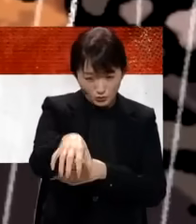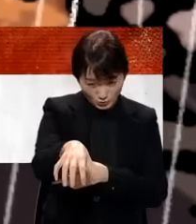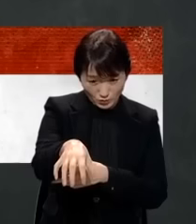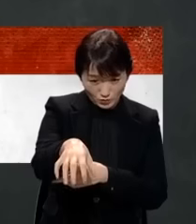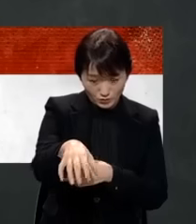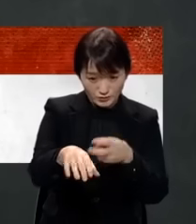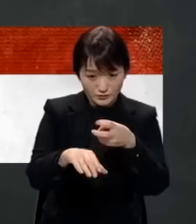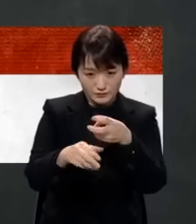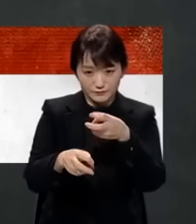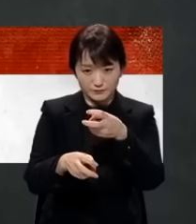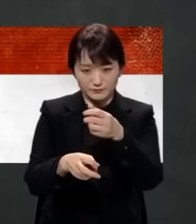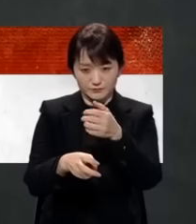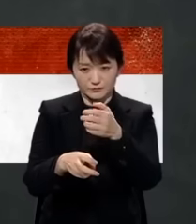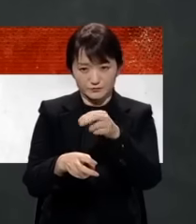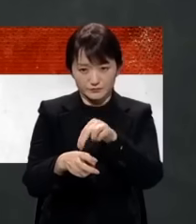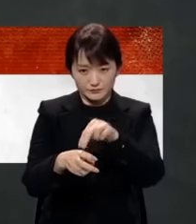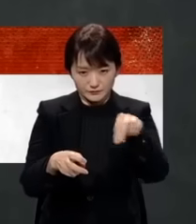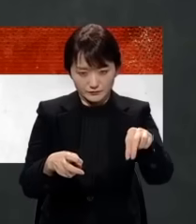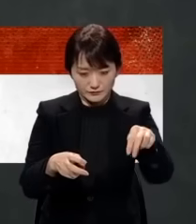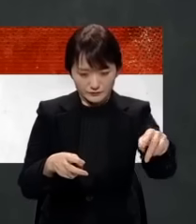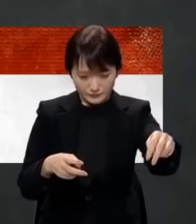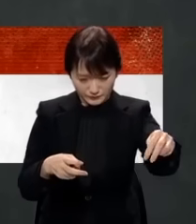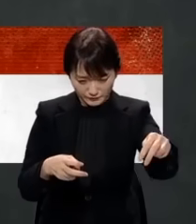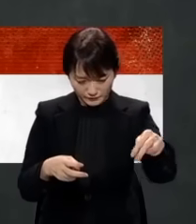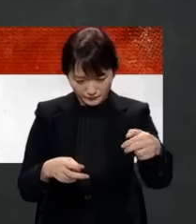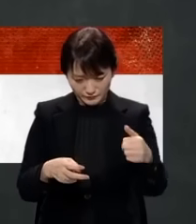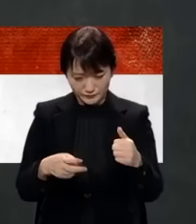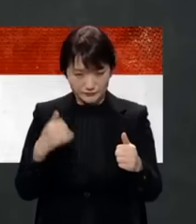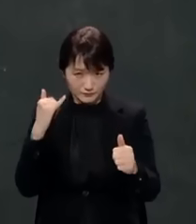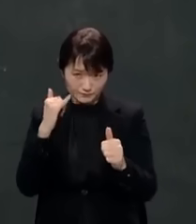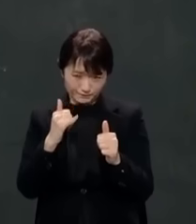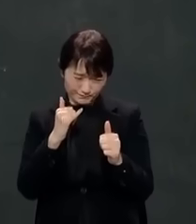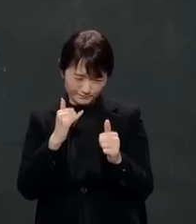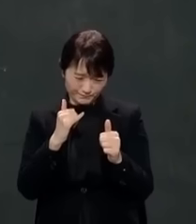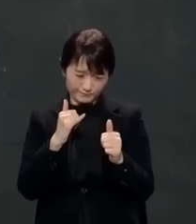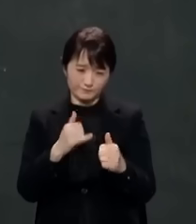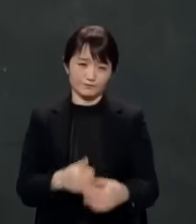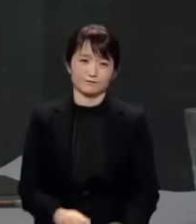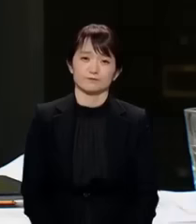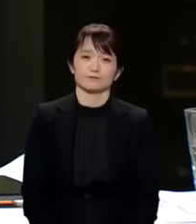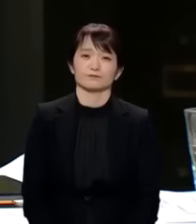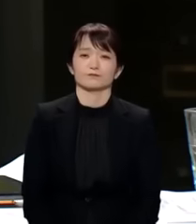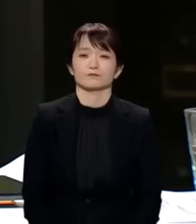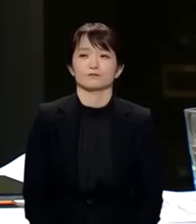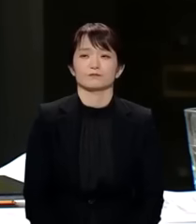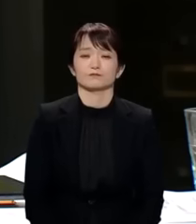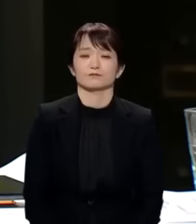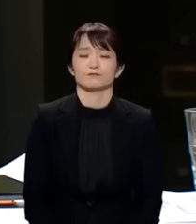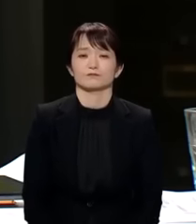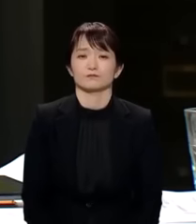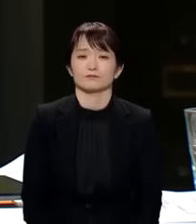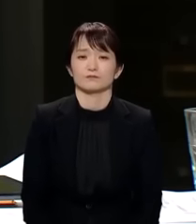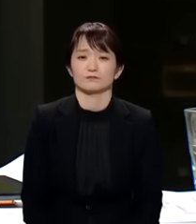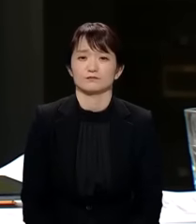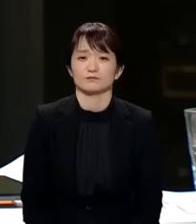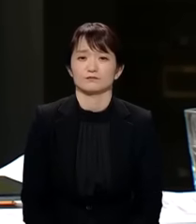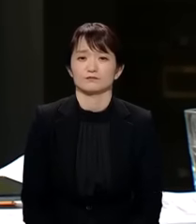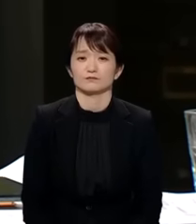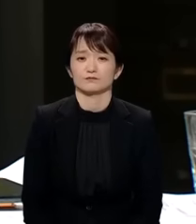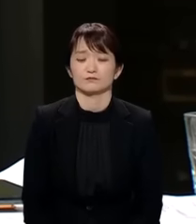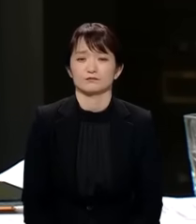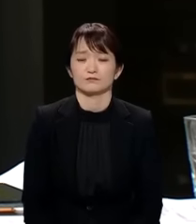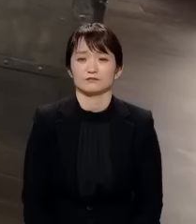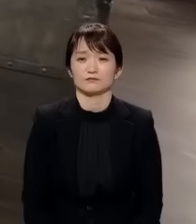오면서부터 저랑 통화를 했거든요 그때부터 전화를 받을 수 있었다고 하더라고 자 교수님네 지금